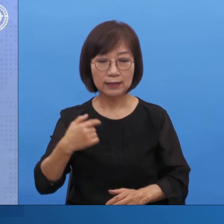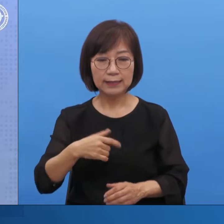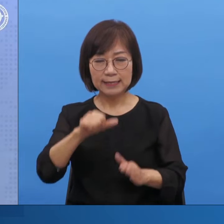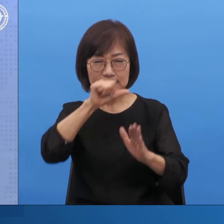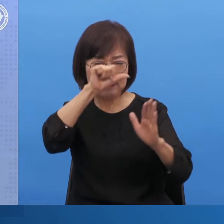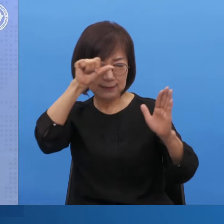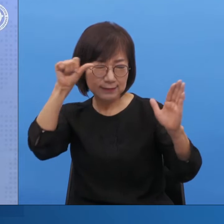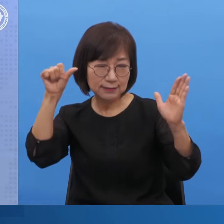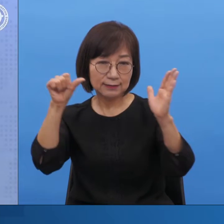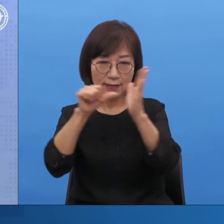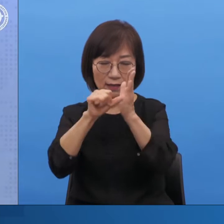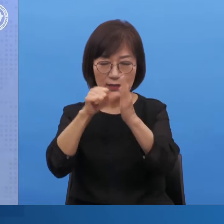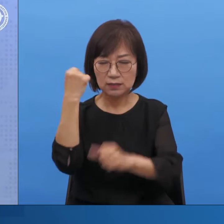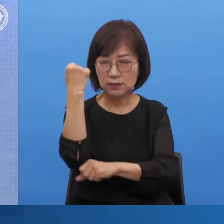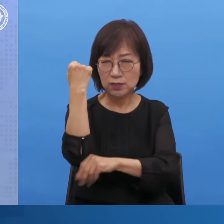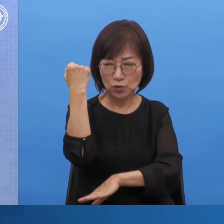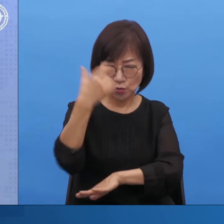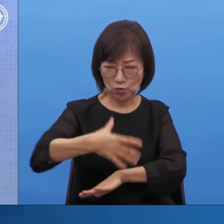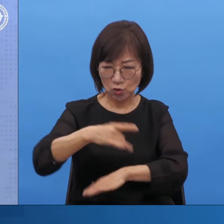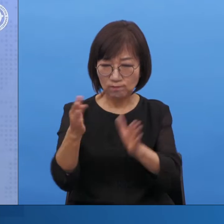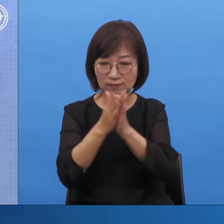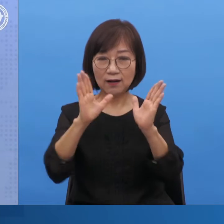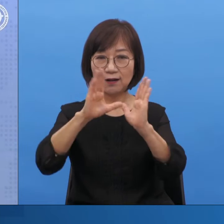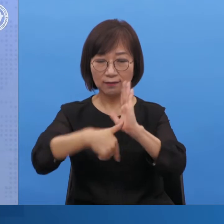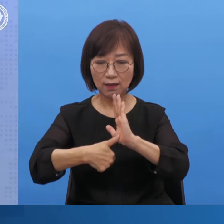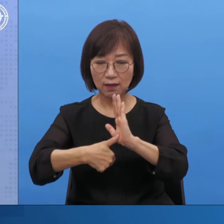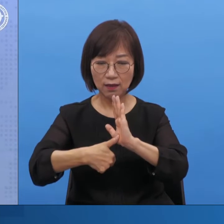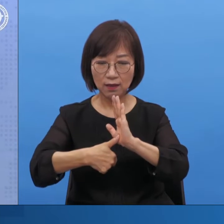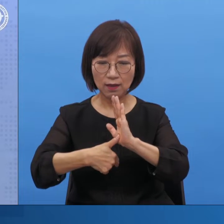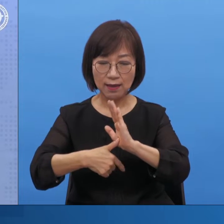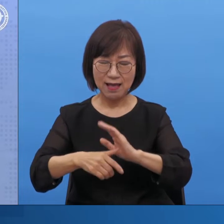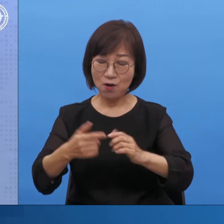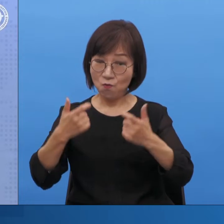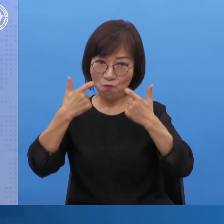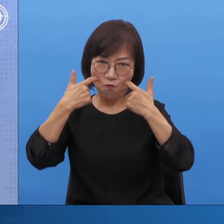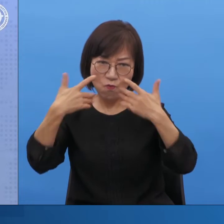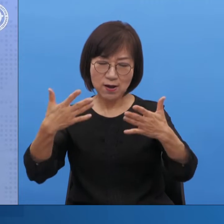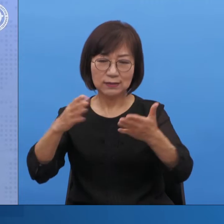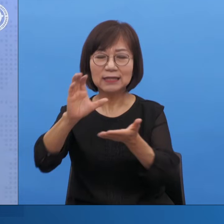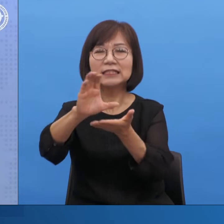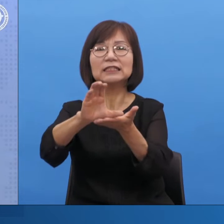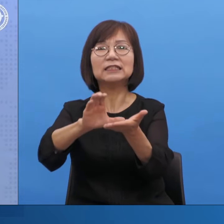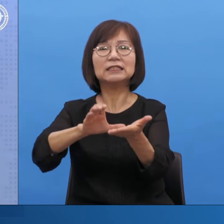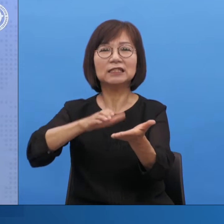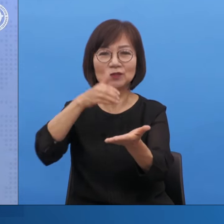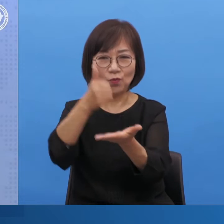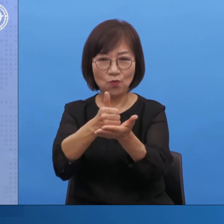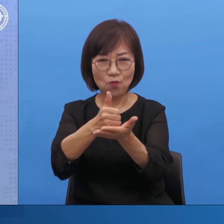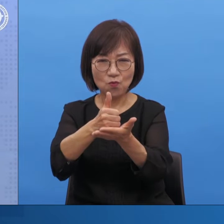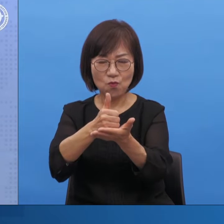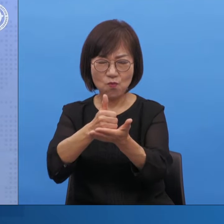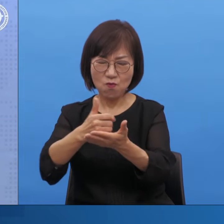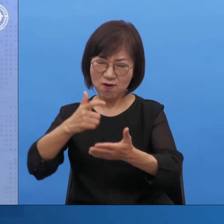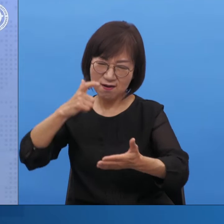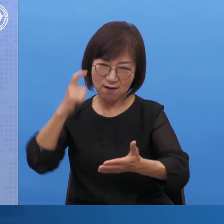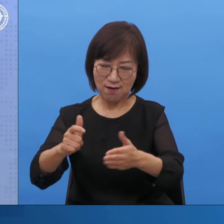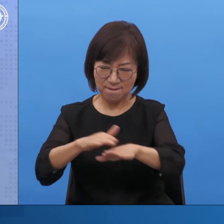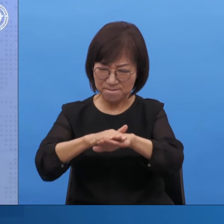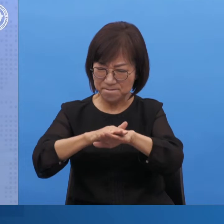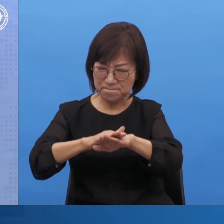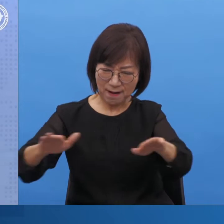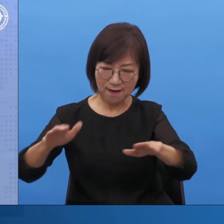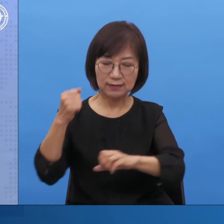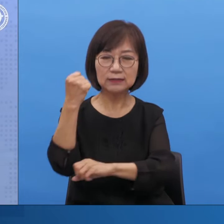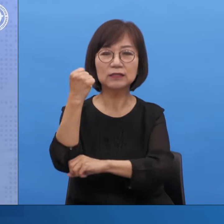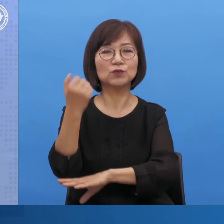언약으로 그리스도로 딱 나와져 And the 있어요. reason why David never wandered or wavered is because his fundamental foundation of his life was firm